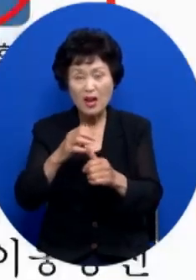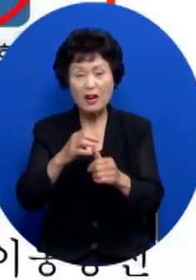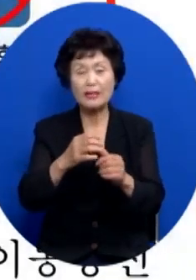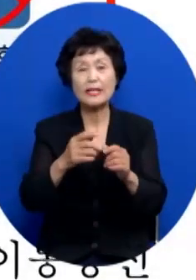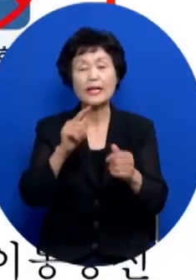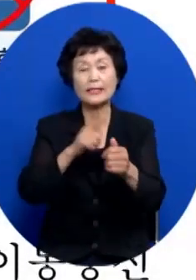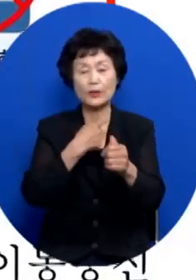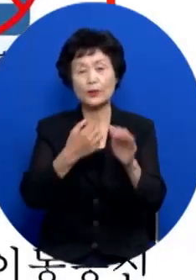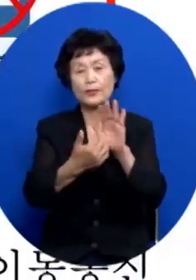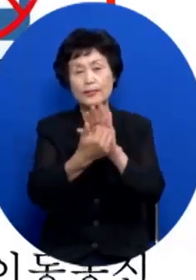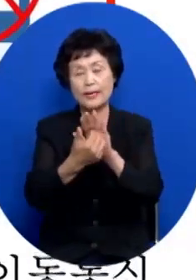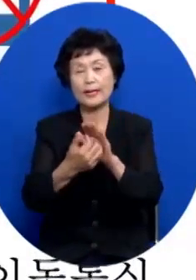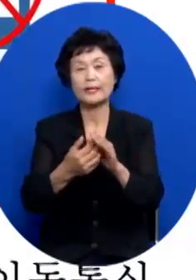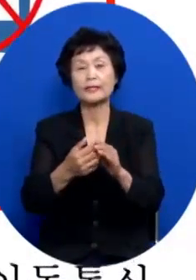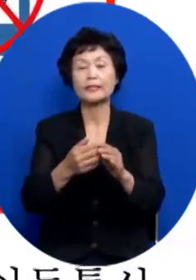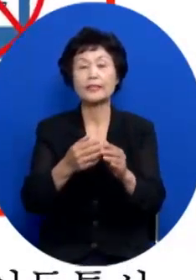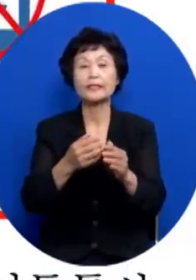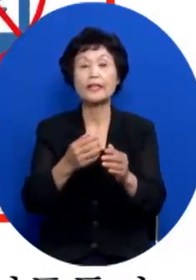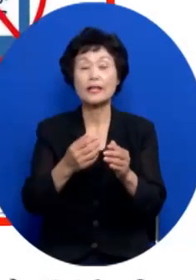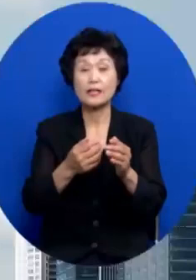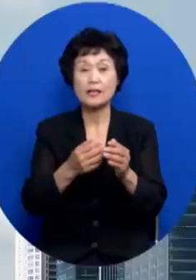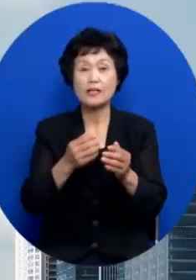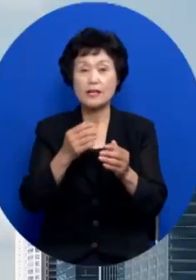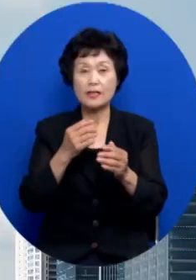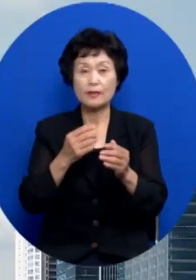차단하는 서비스를 개방해 제공할 계획입니다.